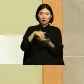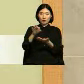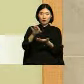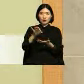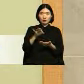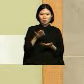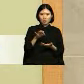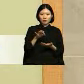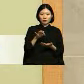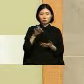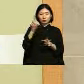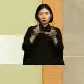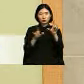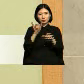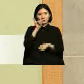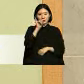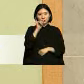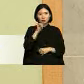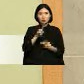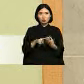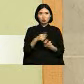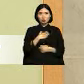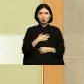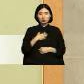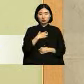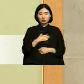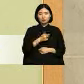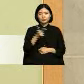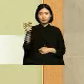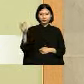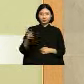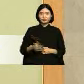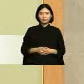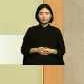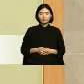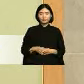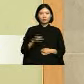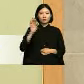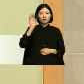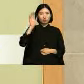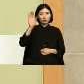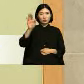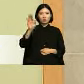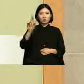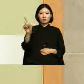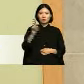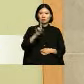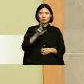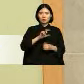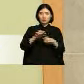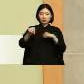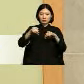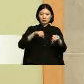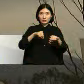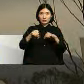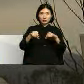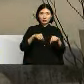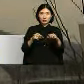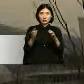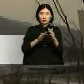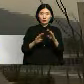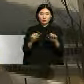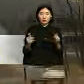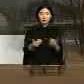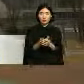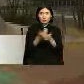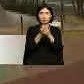자세가 되어 있는지에 대해서 우려가 높아질 것입니다 그리고 향후 에 어느 지자체에서 00 택지개발지구